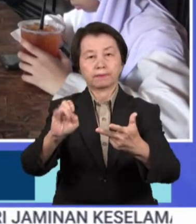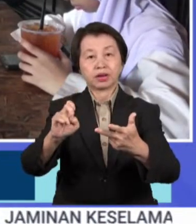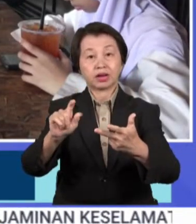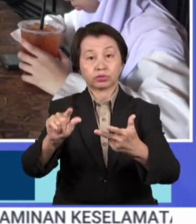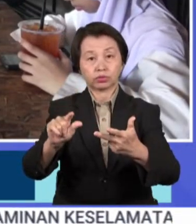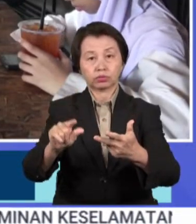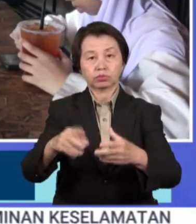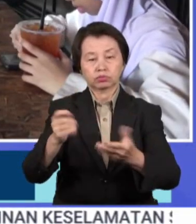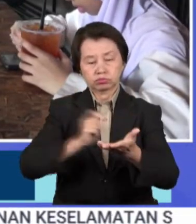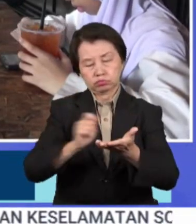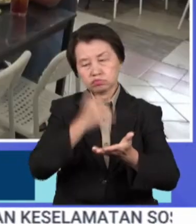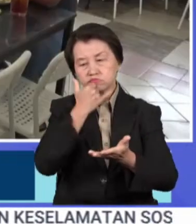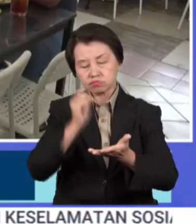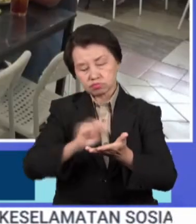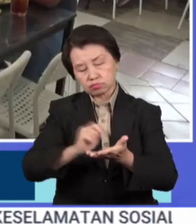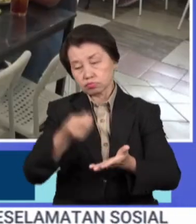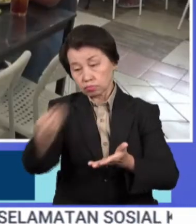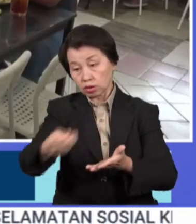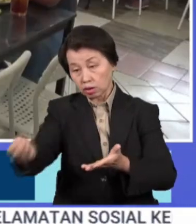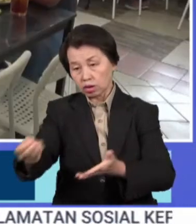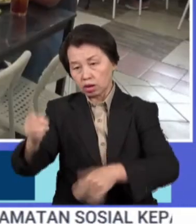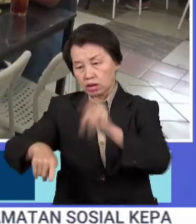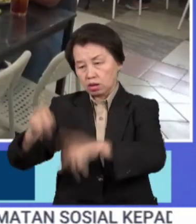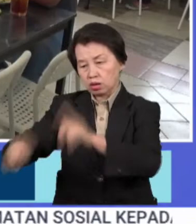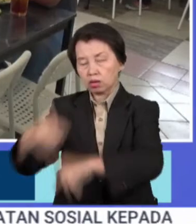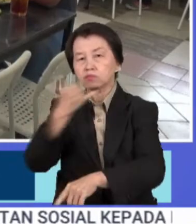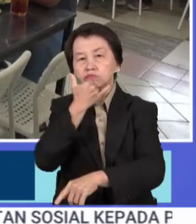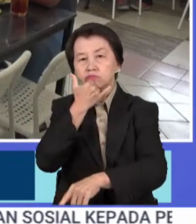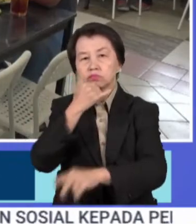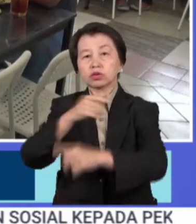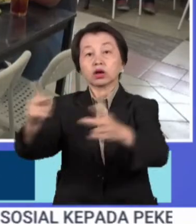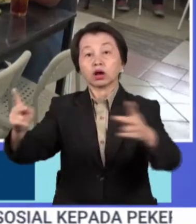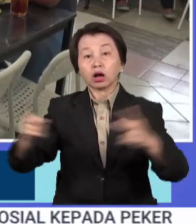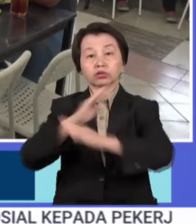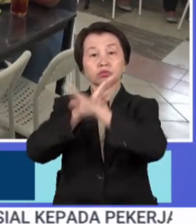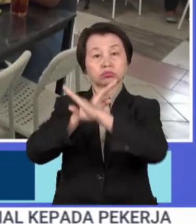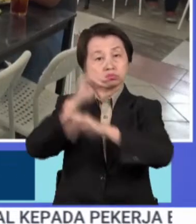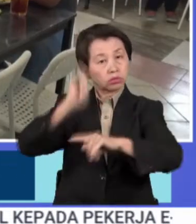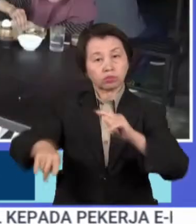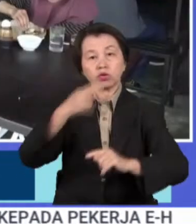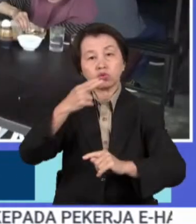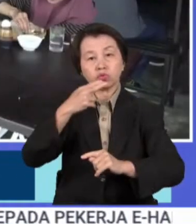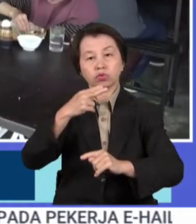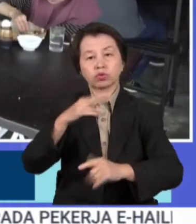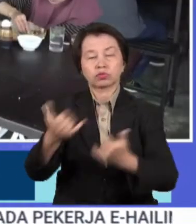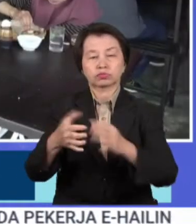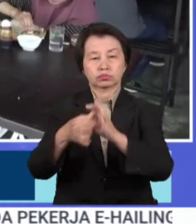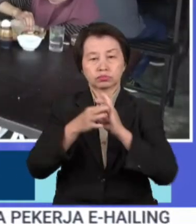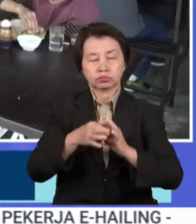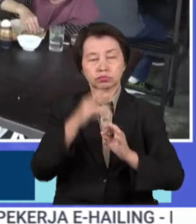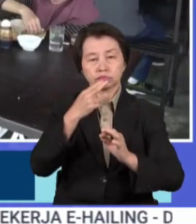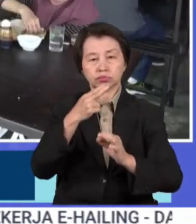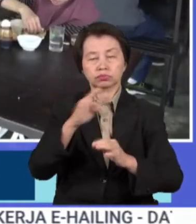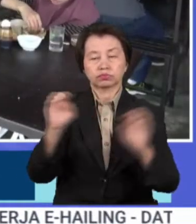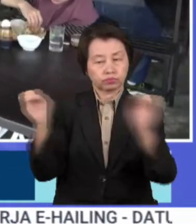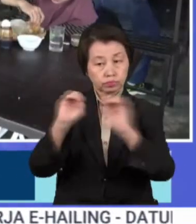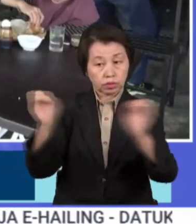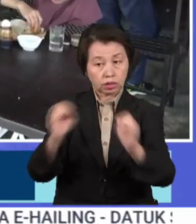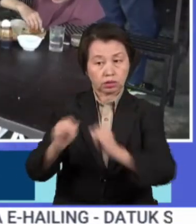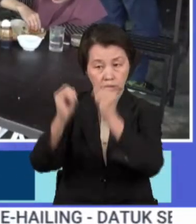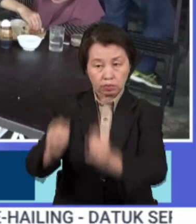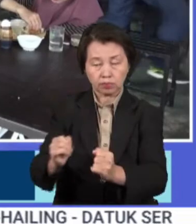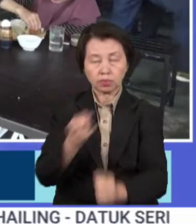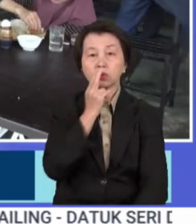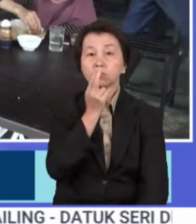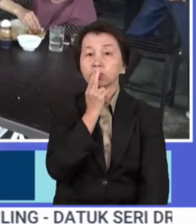atas pelbagai kesalahan merokok di kawasan larangan merokok. Ini termasuk kegagalan pemilik premis memastikan tiada individu